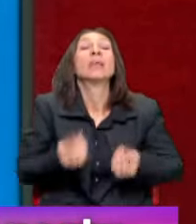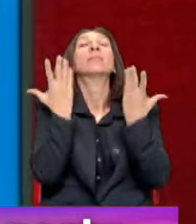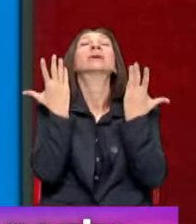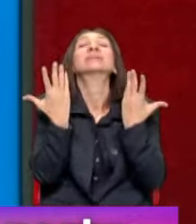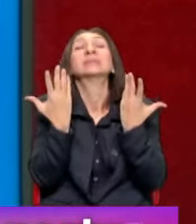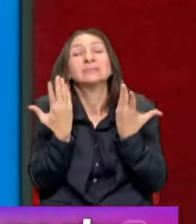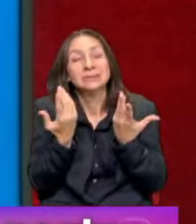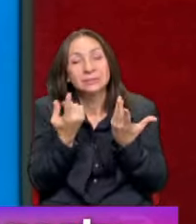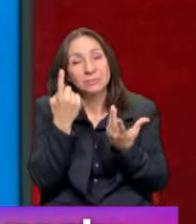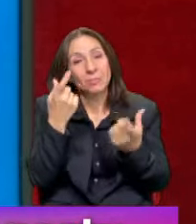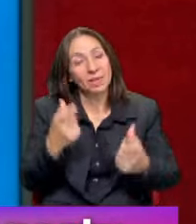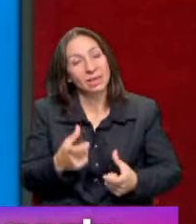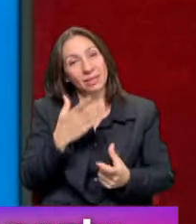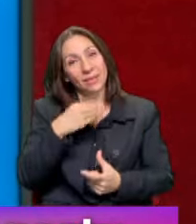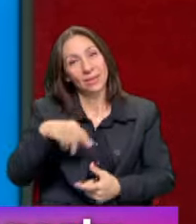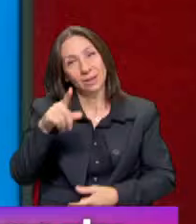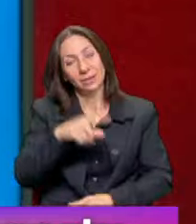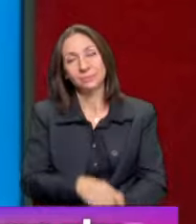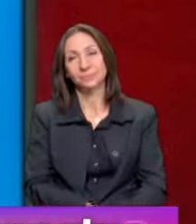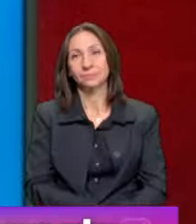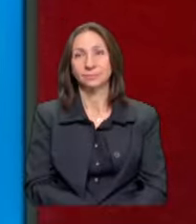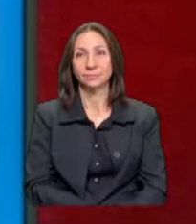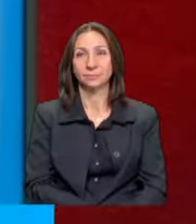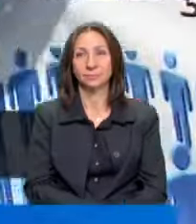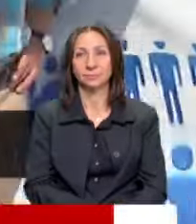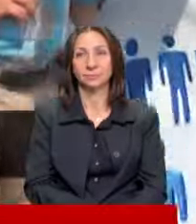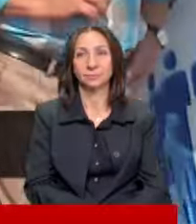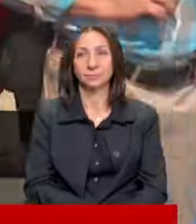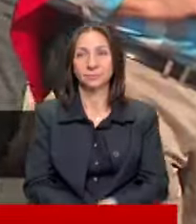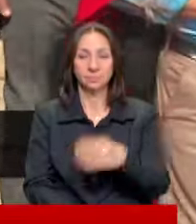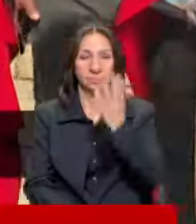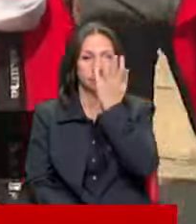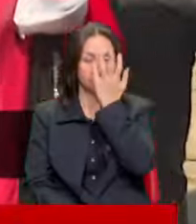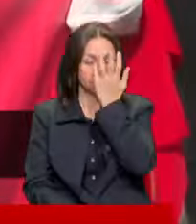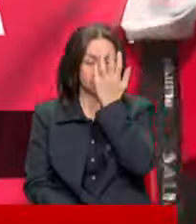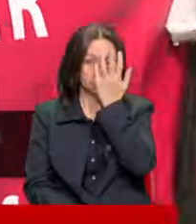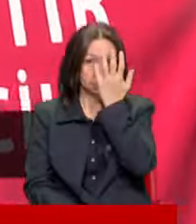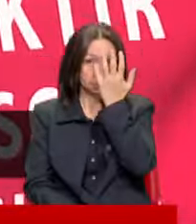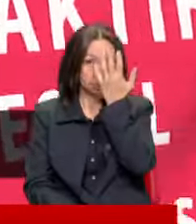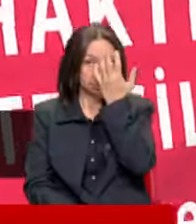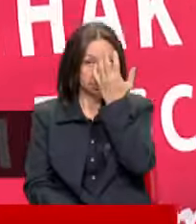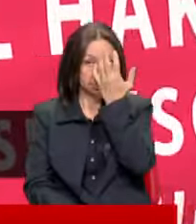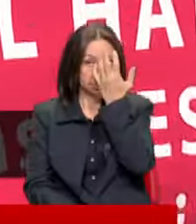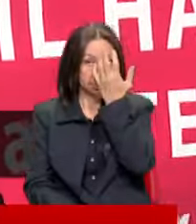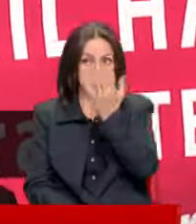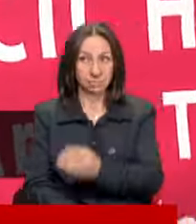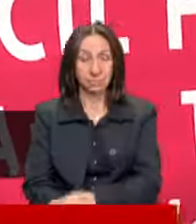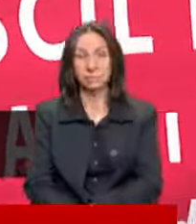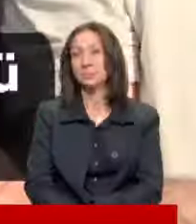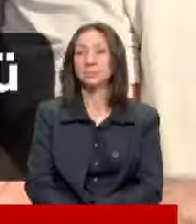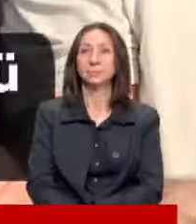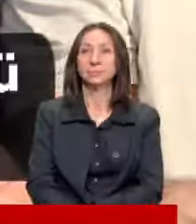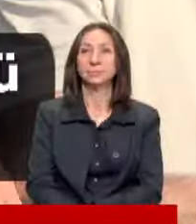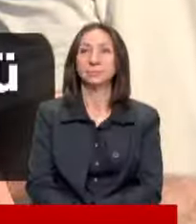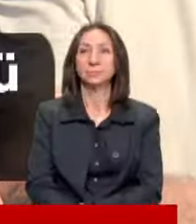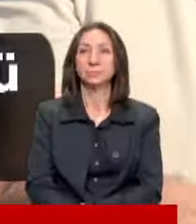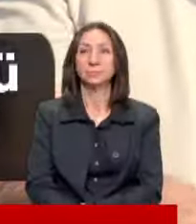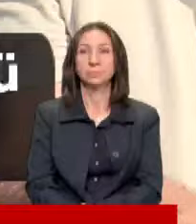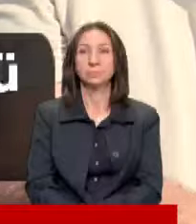geçinememe meydanlardaki emekliler emekli insanca yaşam istiyor